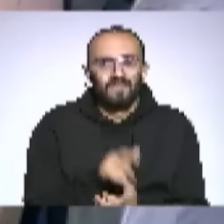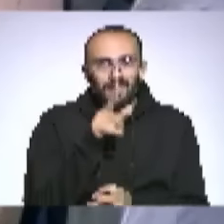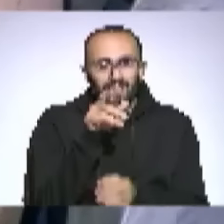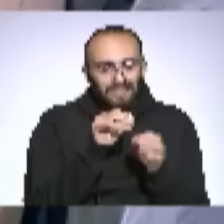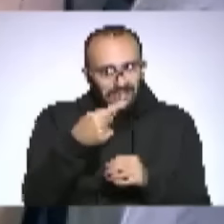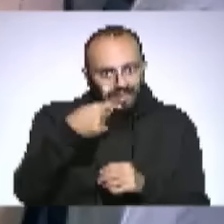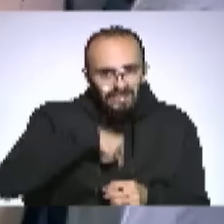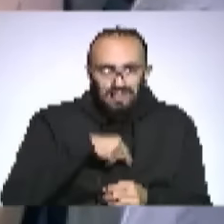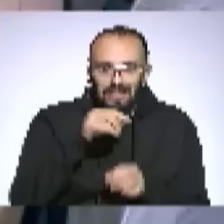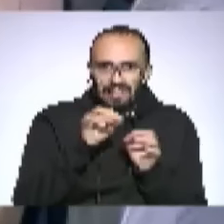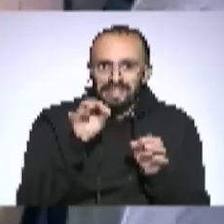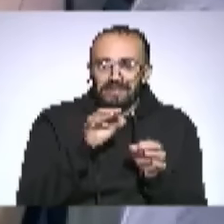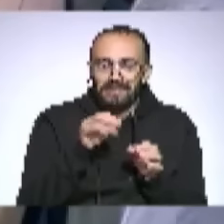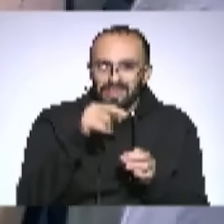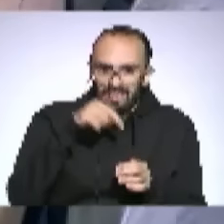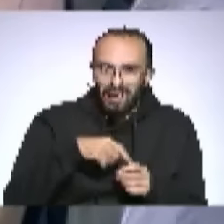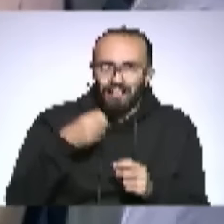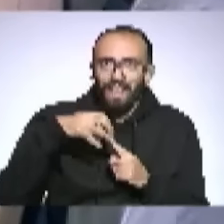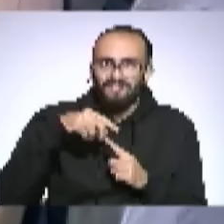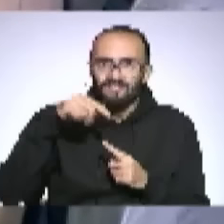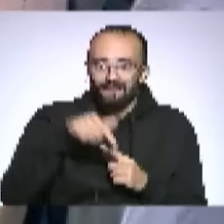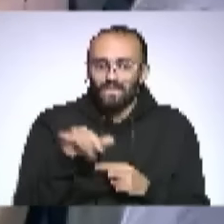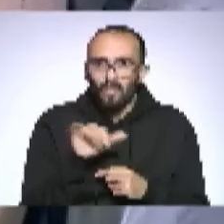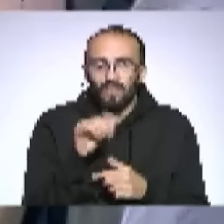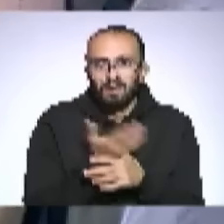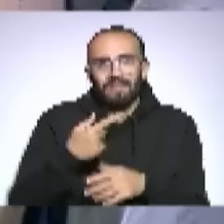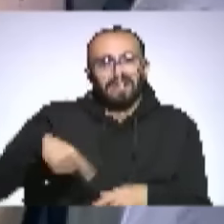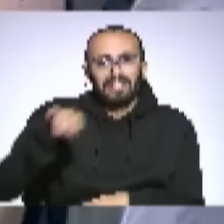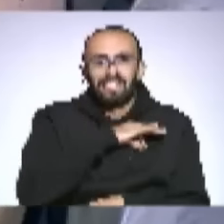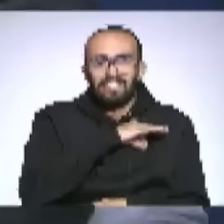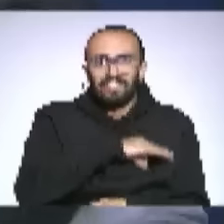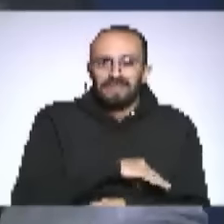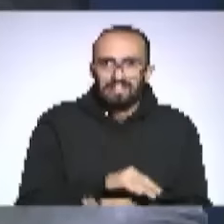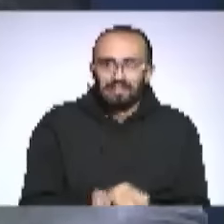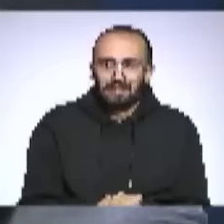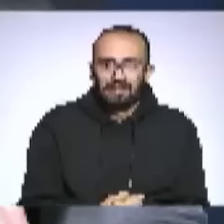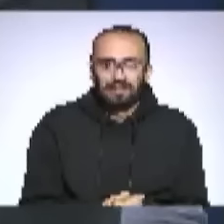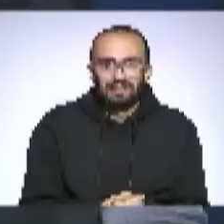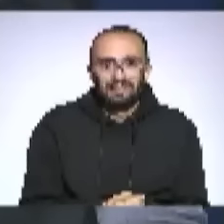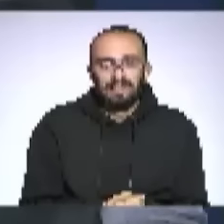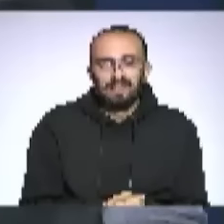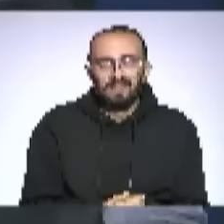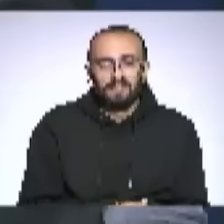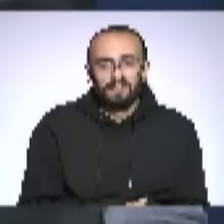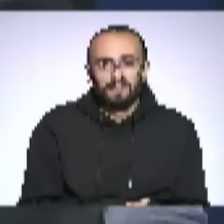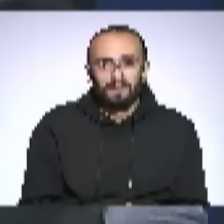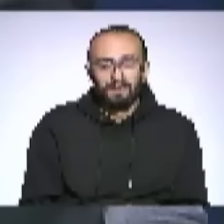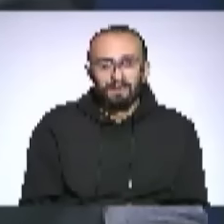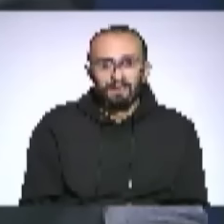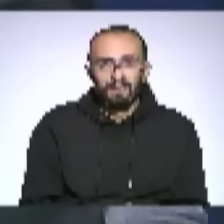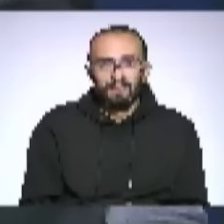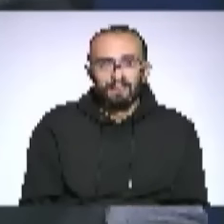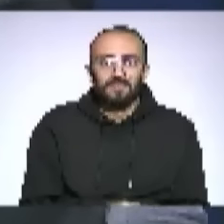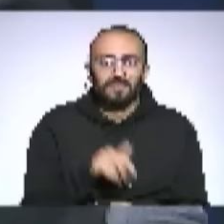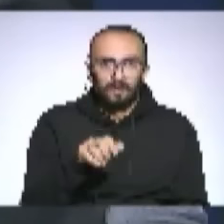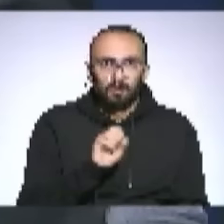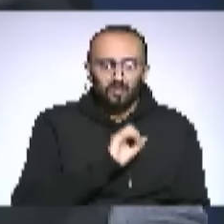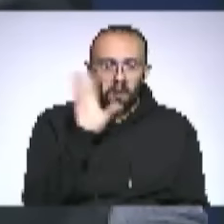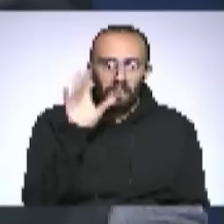نيافتك اننا كمان نبقى موجوود على موجودين على الهوا عشان الناس تستفيد الحقيقه كانت في مناسبه خاصه بالدوله النهارده